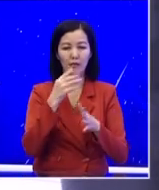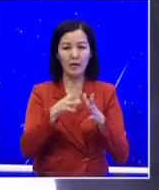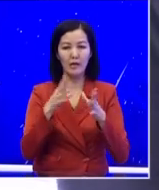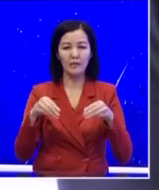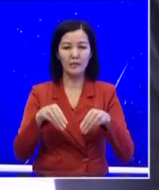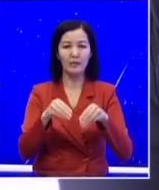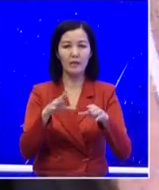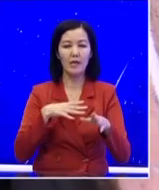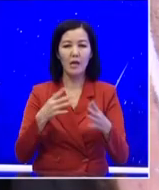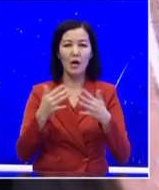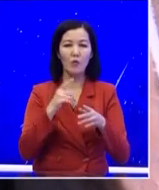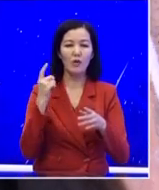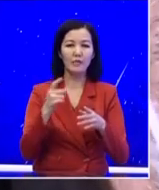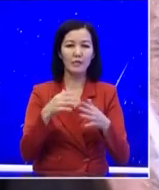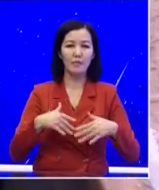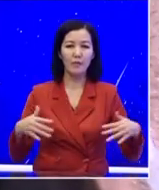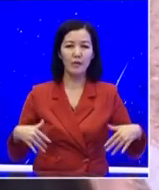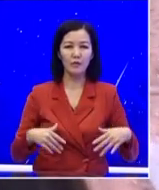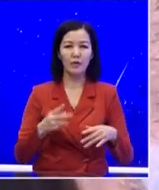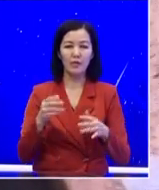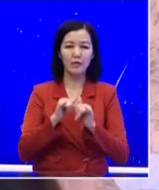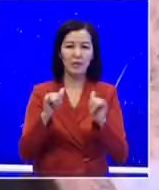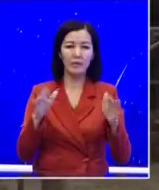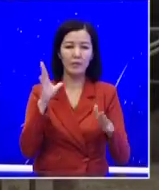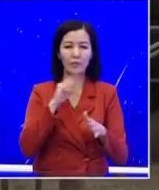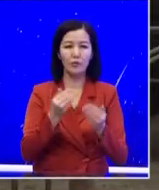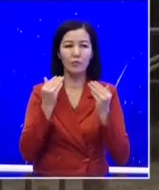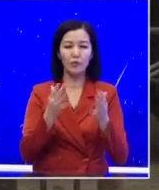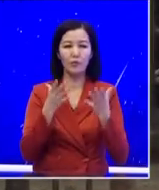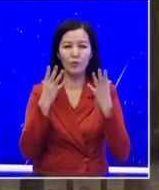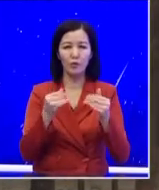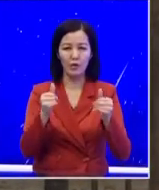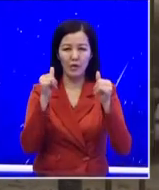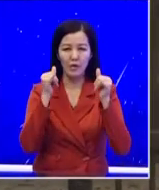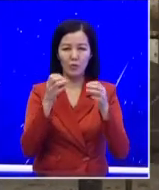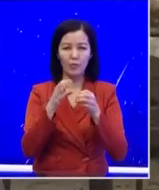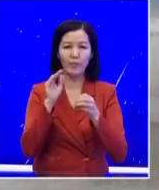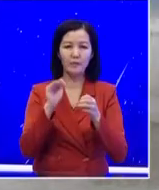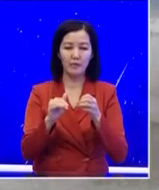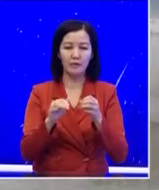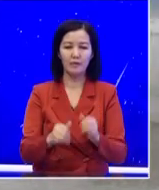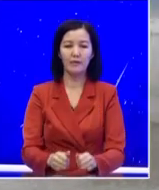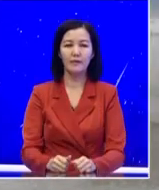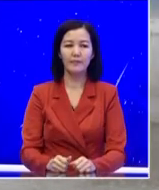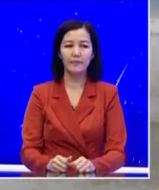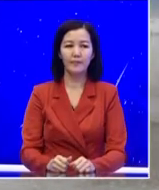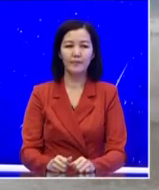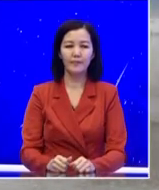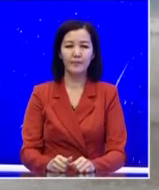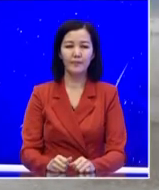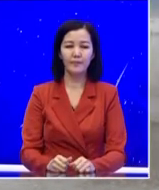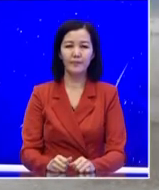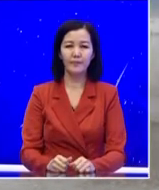себілді. Серіктестік мал шаруашылығында қоса дамытып отыр. Бүгінге ірі қара саны 15000-ға жуықтады. Мы, как и все